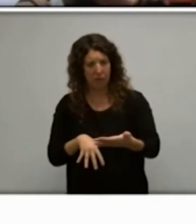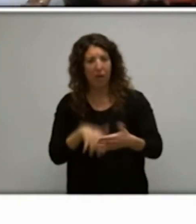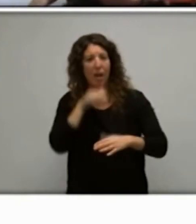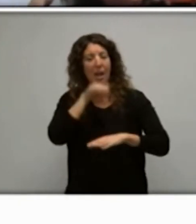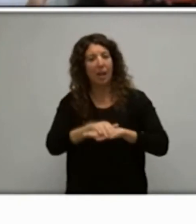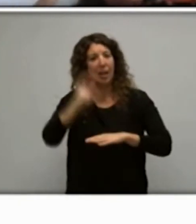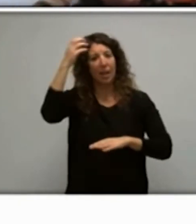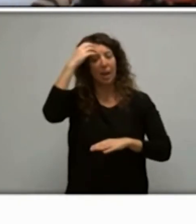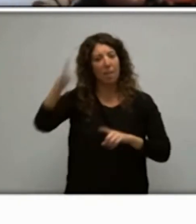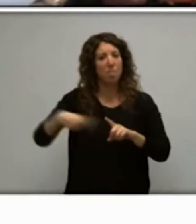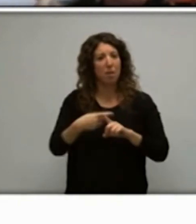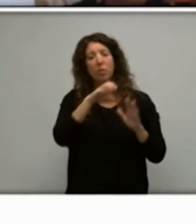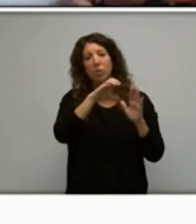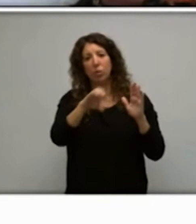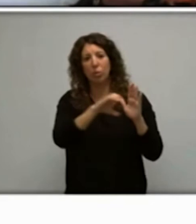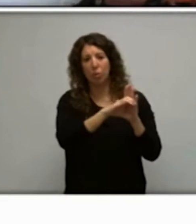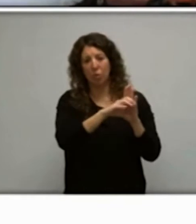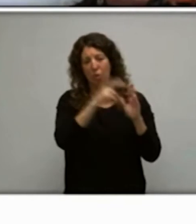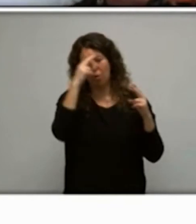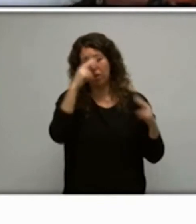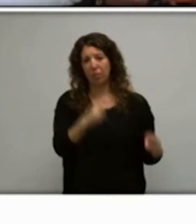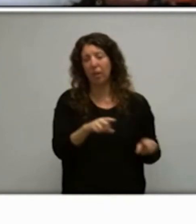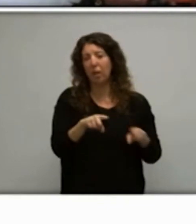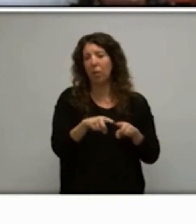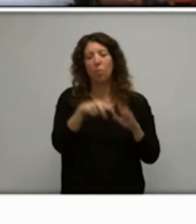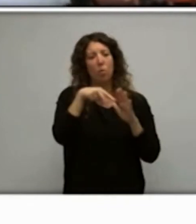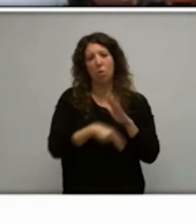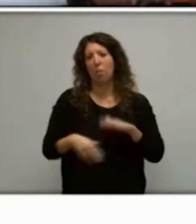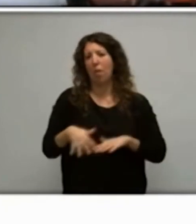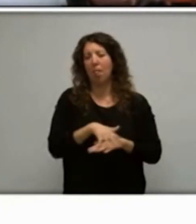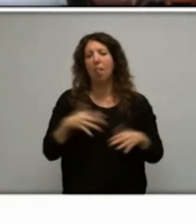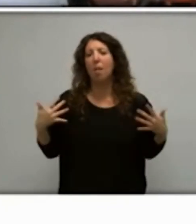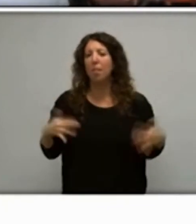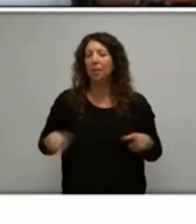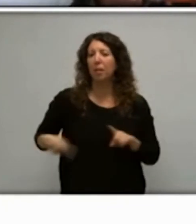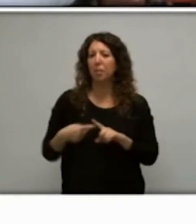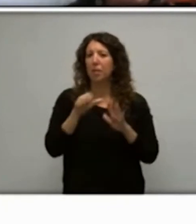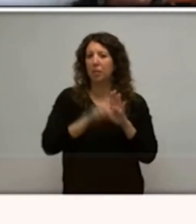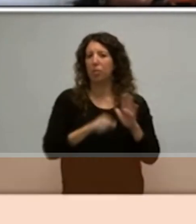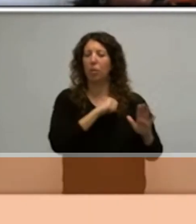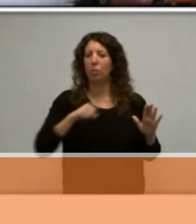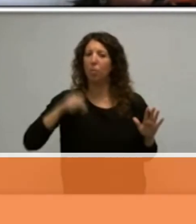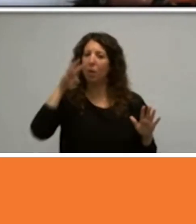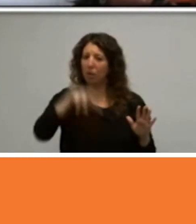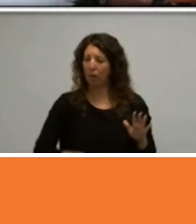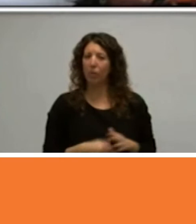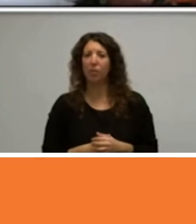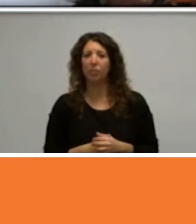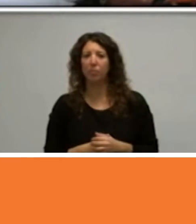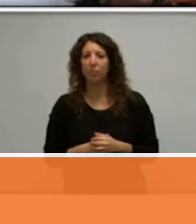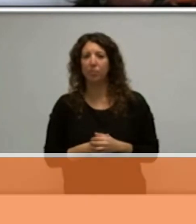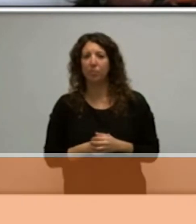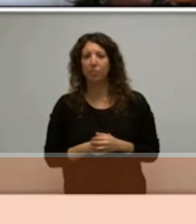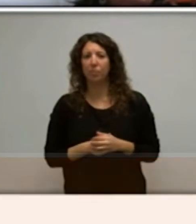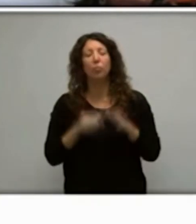guardar i fer guardar la Constitució com a norma fonamental de l'Estat, així com l'Estatut d'Autonomia de Catalunya. Juro